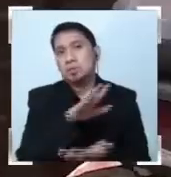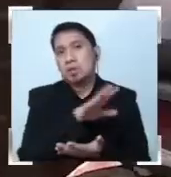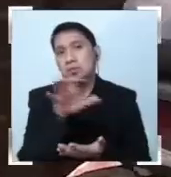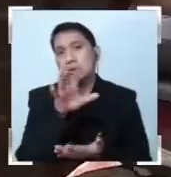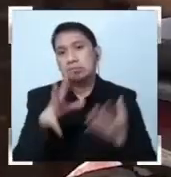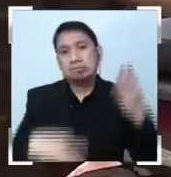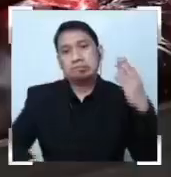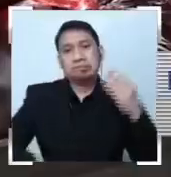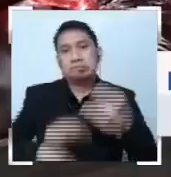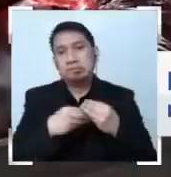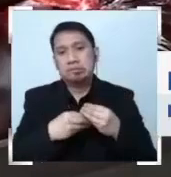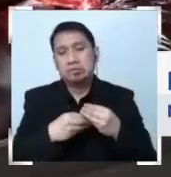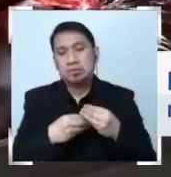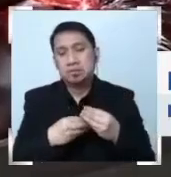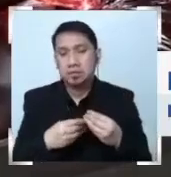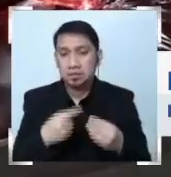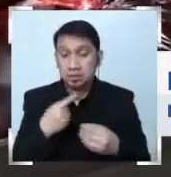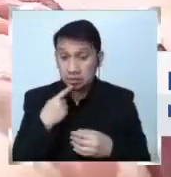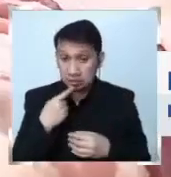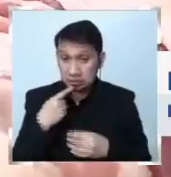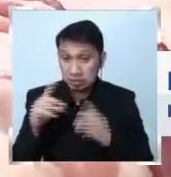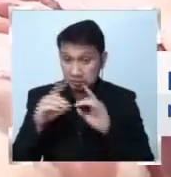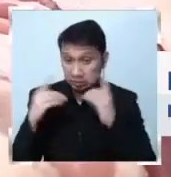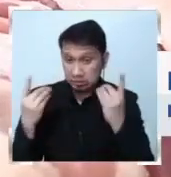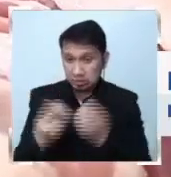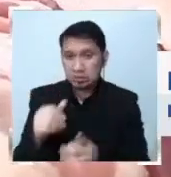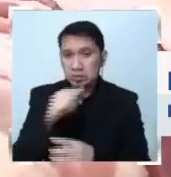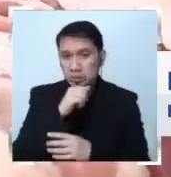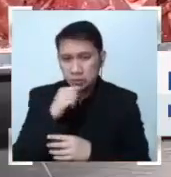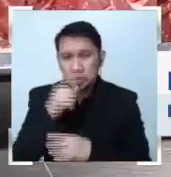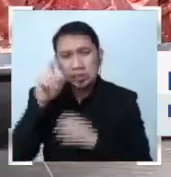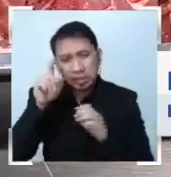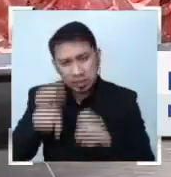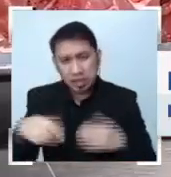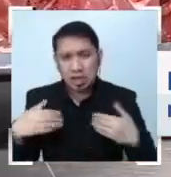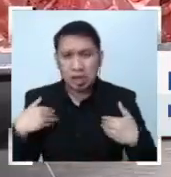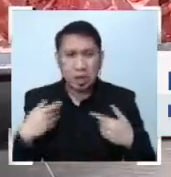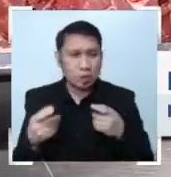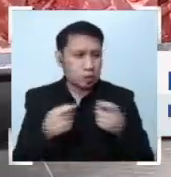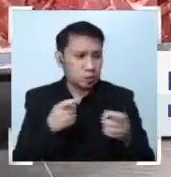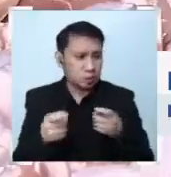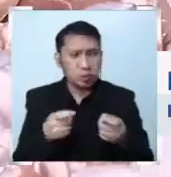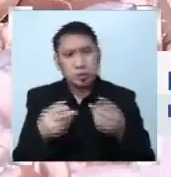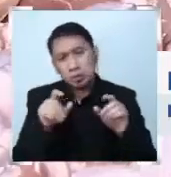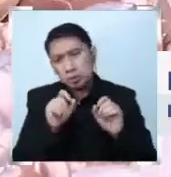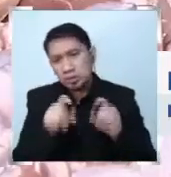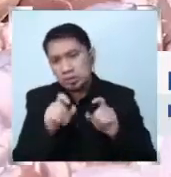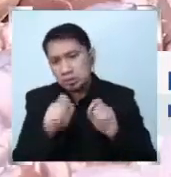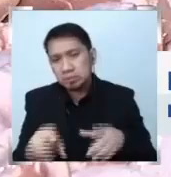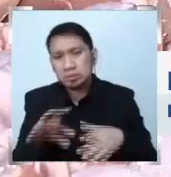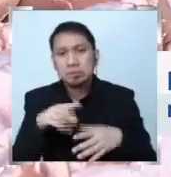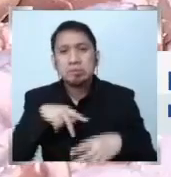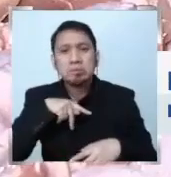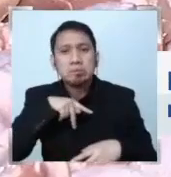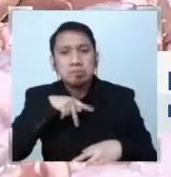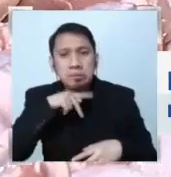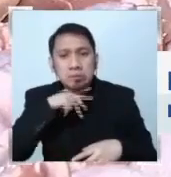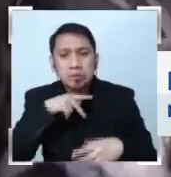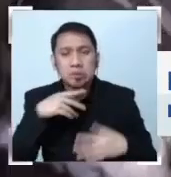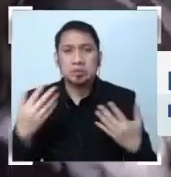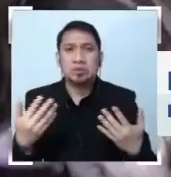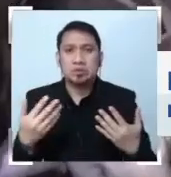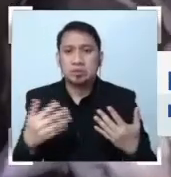Hirit nila sa Department of Agriculture, i-regulate ang pagbibenta ng karneng baboy sa Metro Manila para hindi naman sila kulangin sa